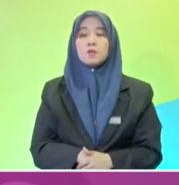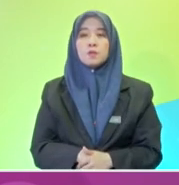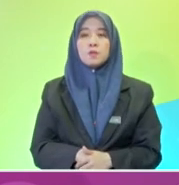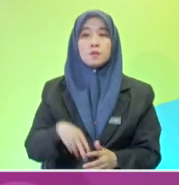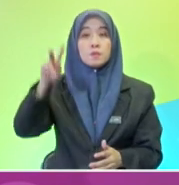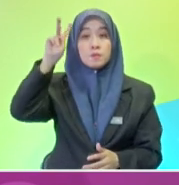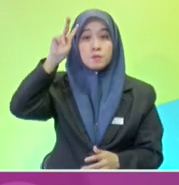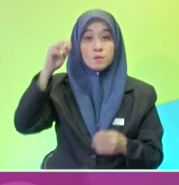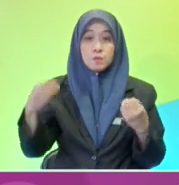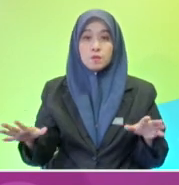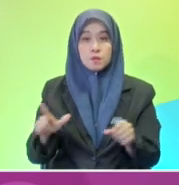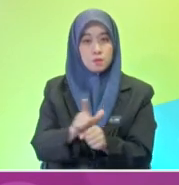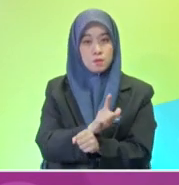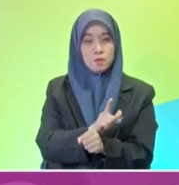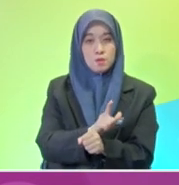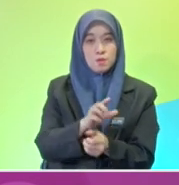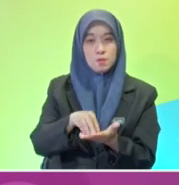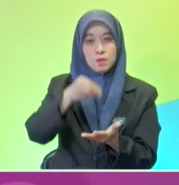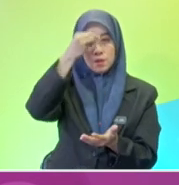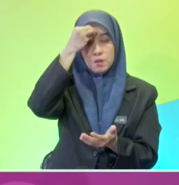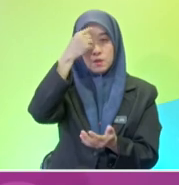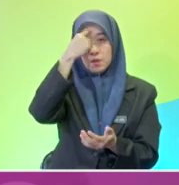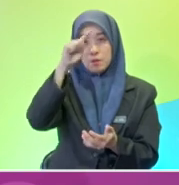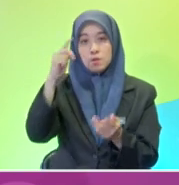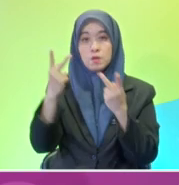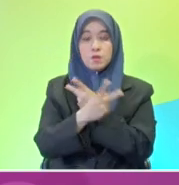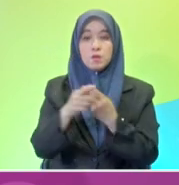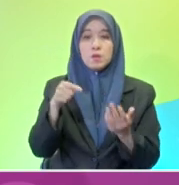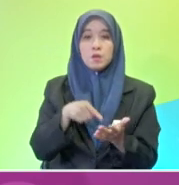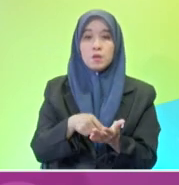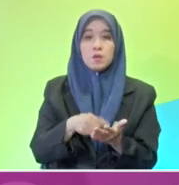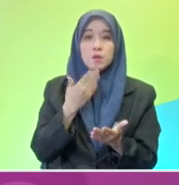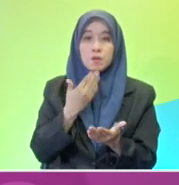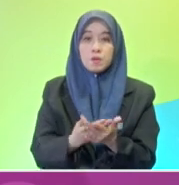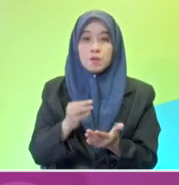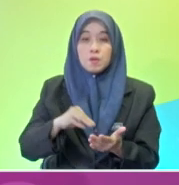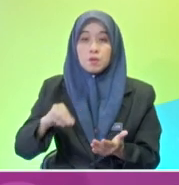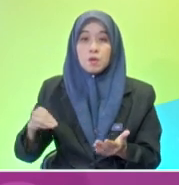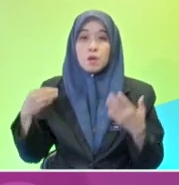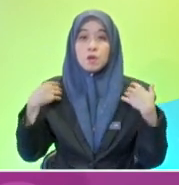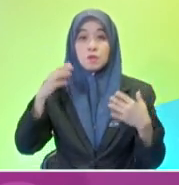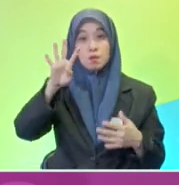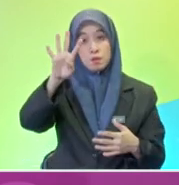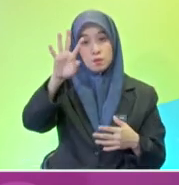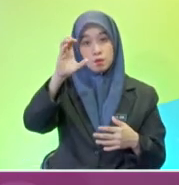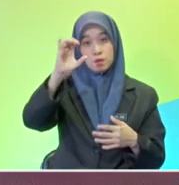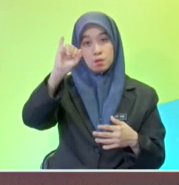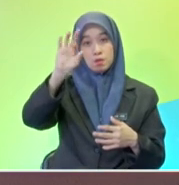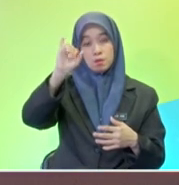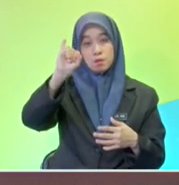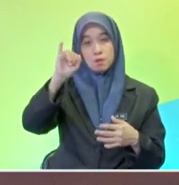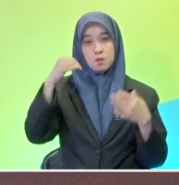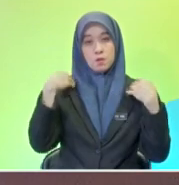lengkaplah kita punya pembelajaran untuk kali ini untuk kali okey Baiklah murid-murid jadi Cikgu ada empat ciri kan Cikgu betul empat ciri Okey ada